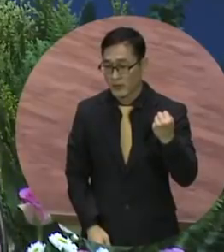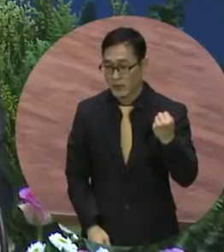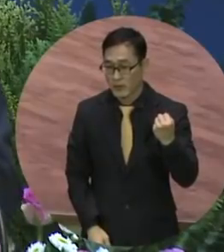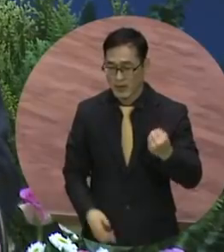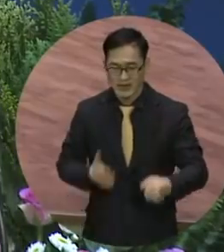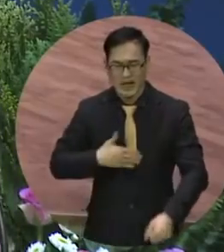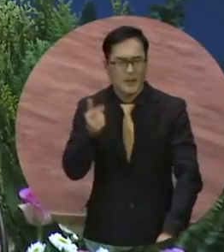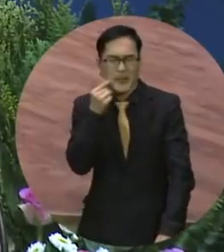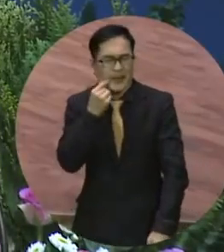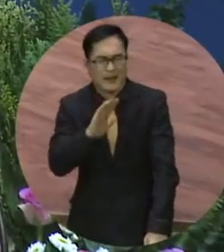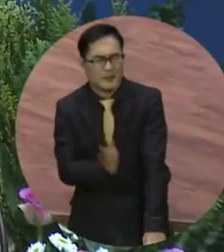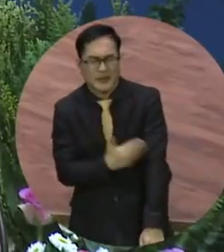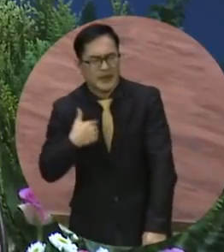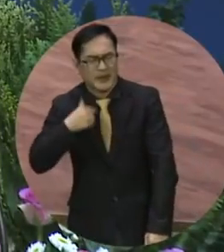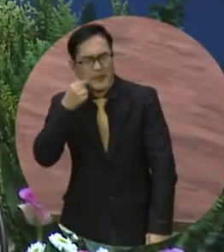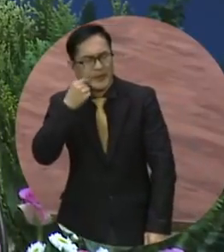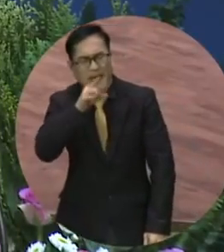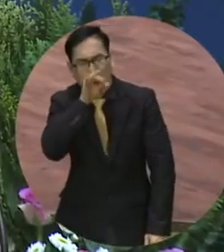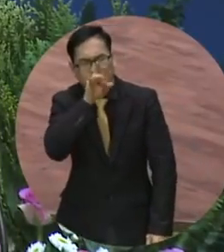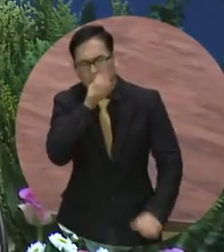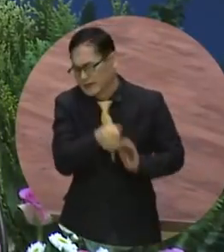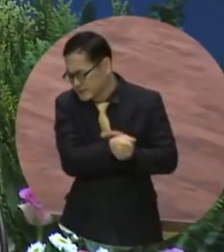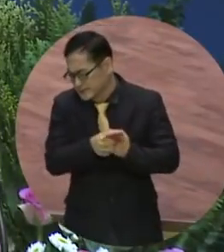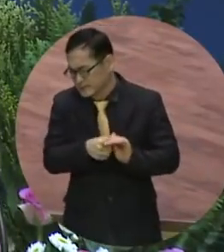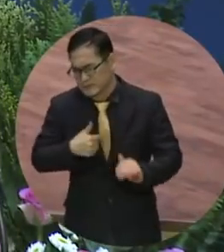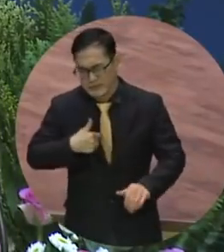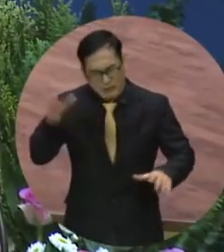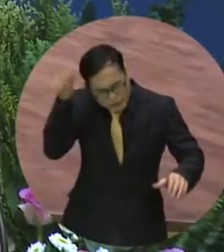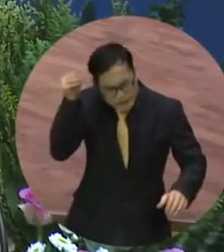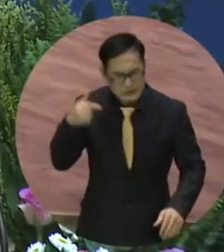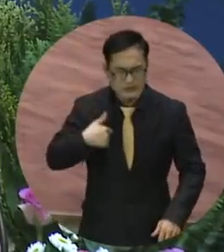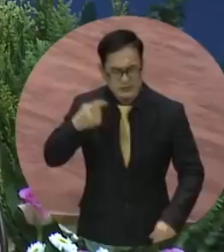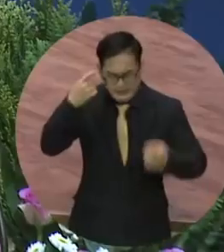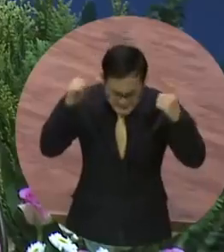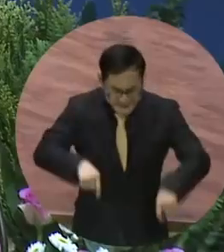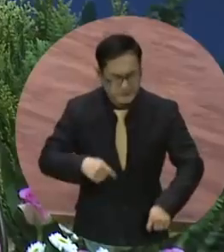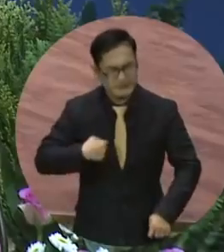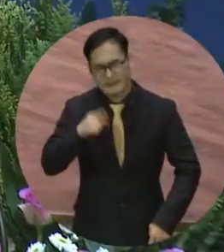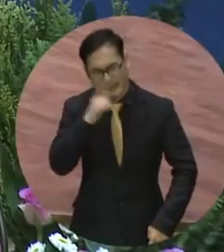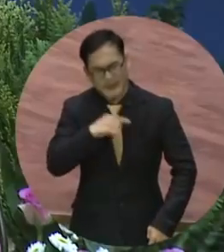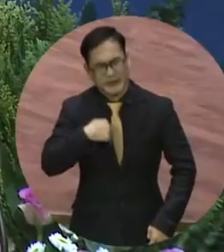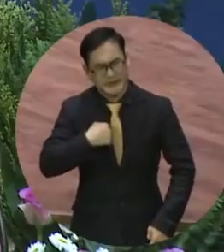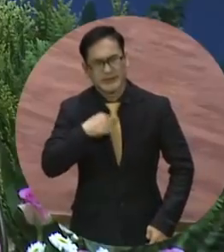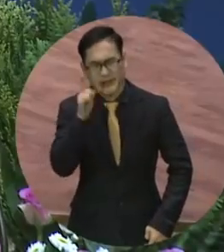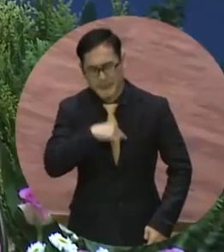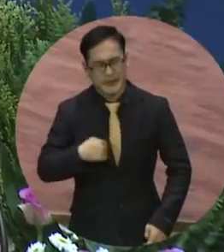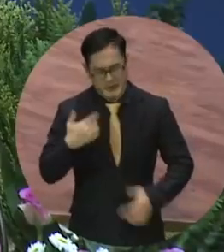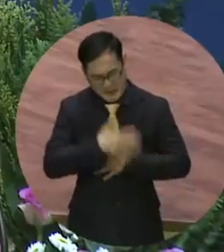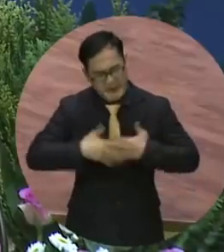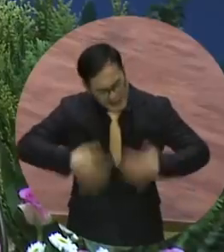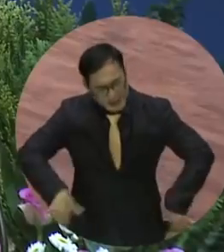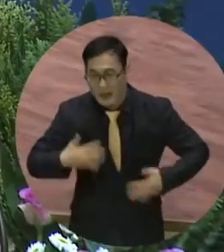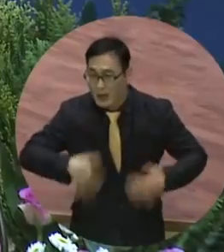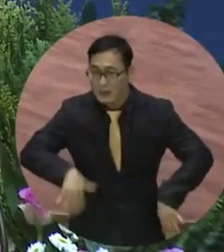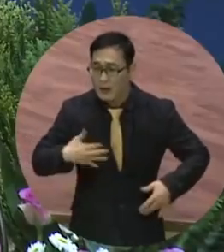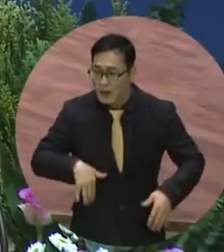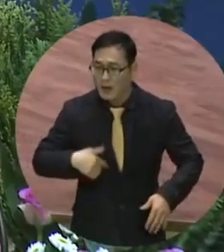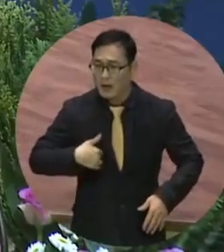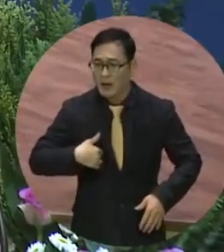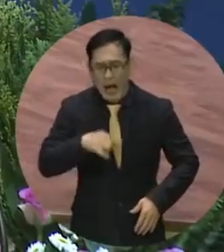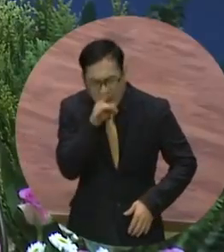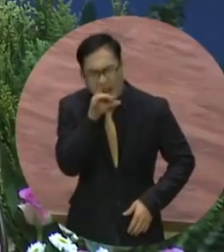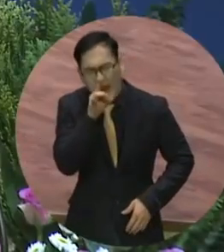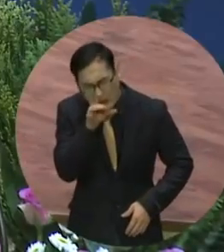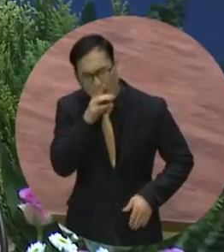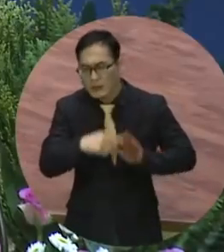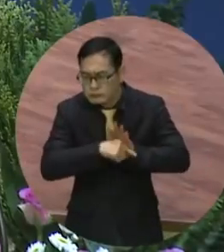나는 못해, 나는 안 돼, 나는 무식해, 나는 못해, 나 머리가 나빠, 나 몸이 약해. 나 약하다 했어.